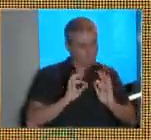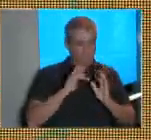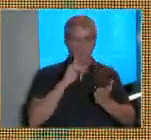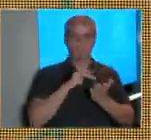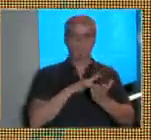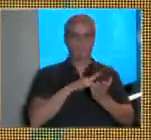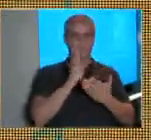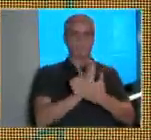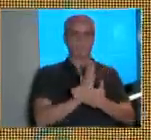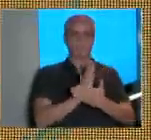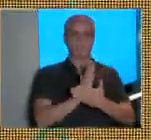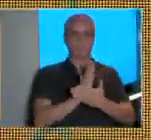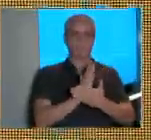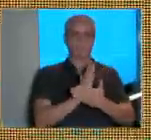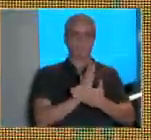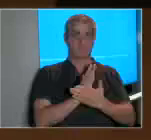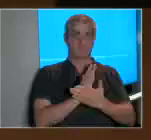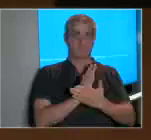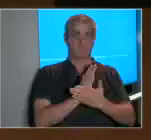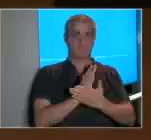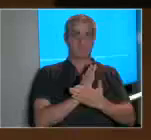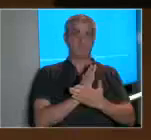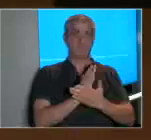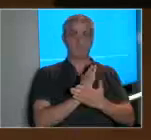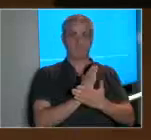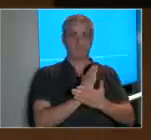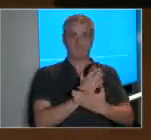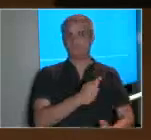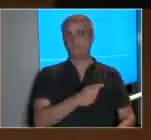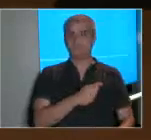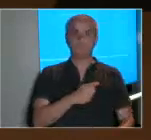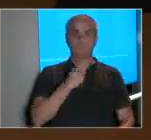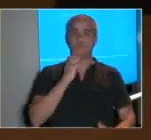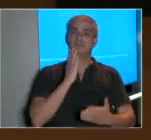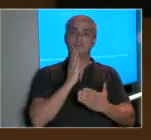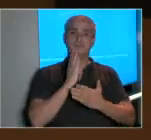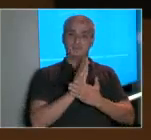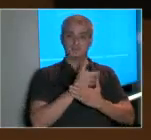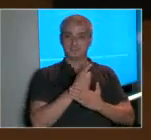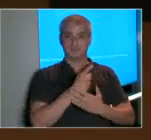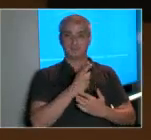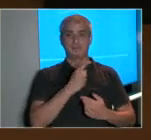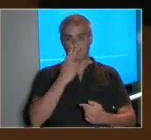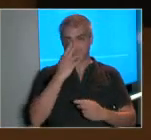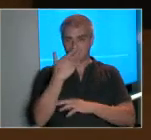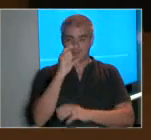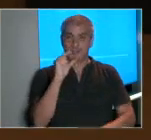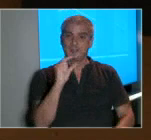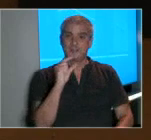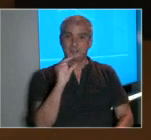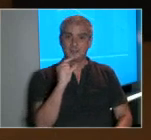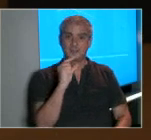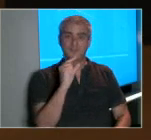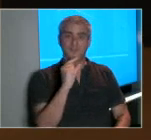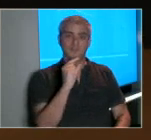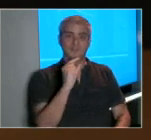נמצאת באמצע. לא כאן, כאן האמת נמצאת באמצע, אבל תראו כמה היא קטנה.